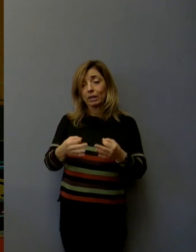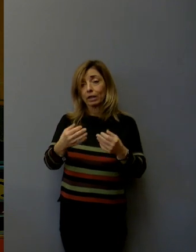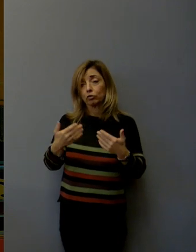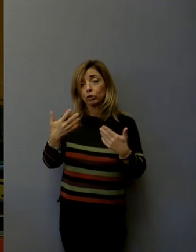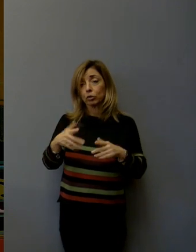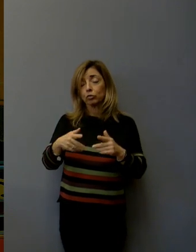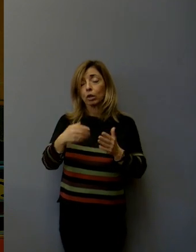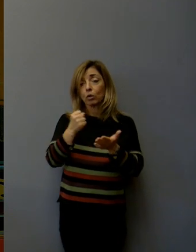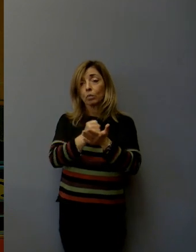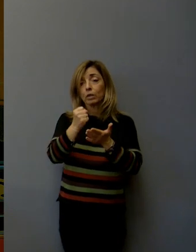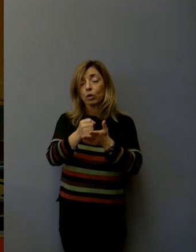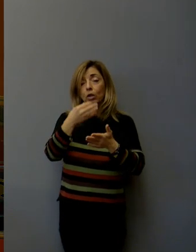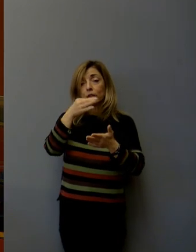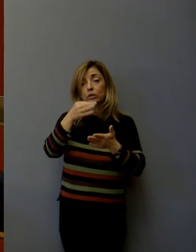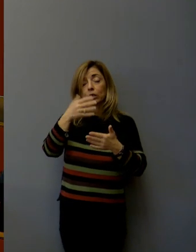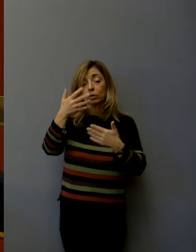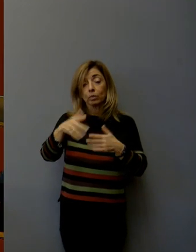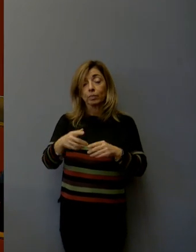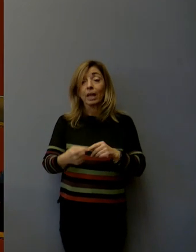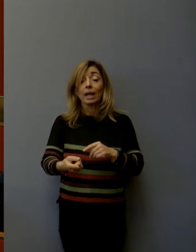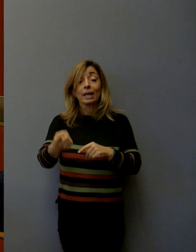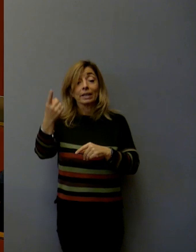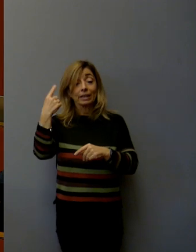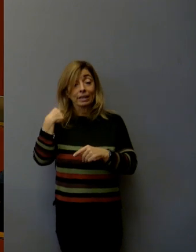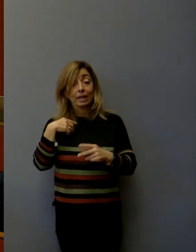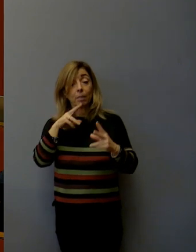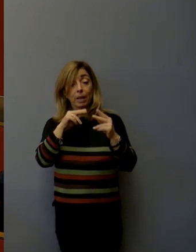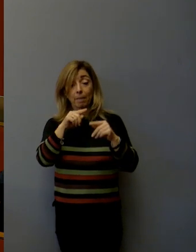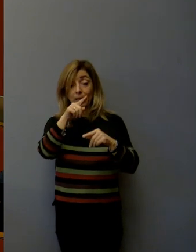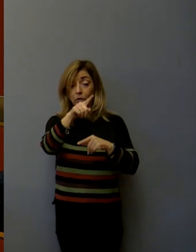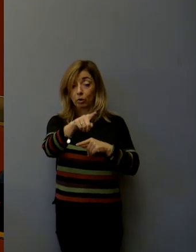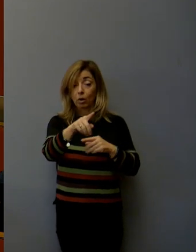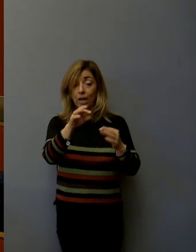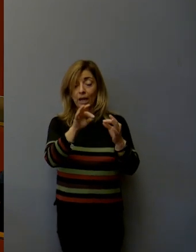dei documenti abbiamo preso accordi per parola con lei presidente